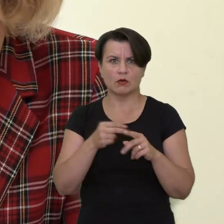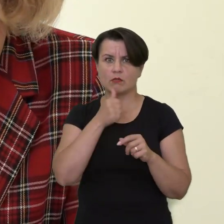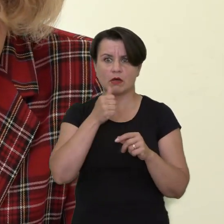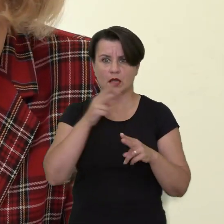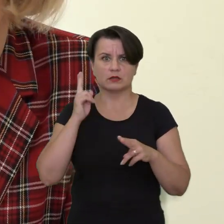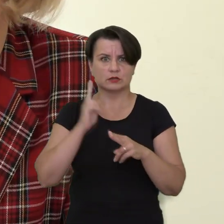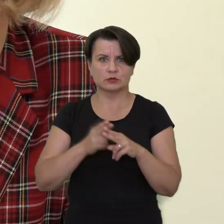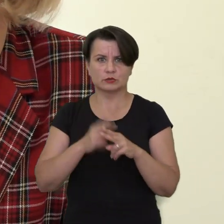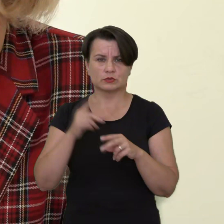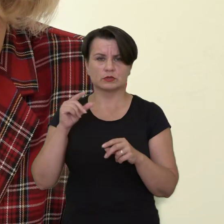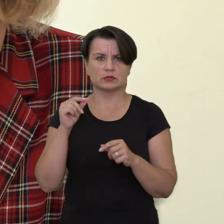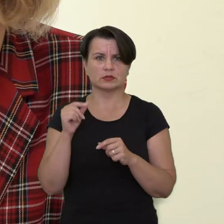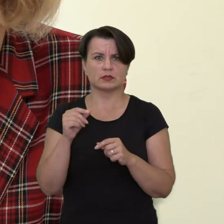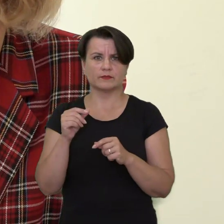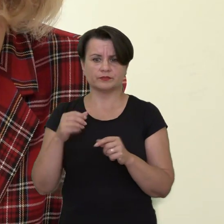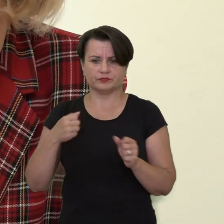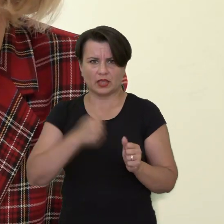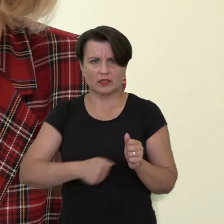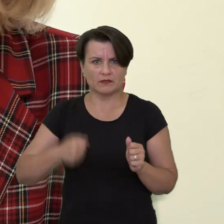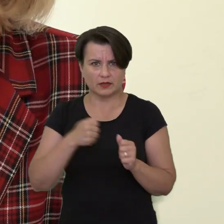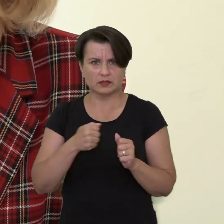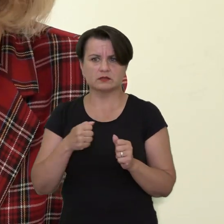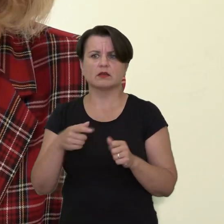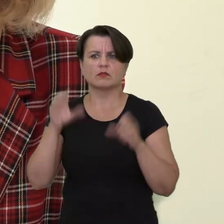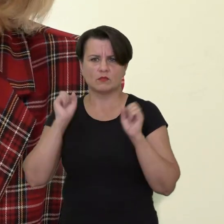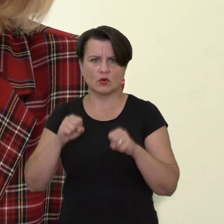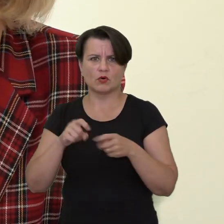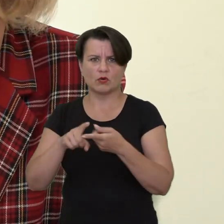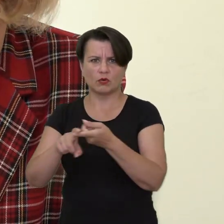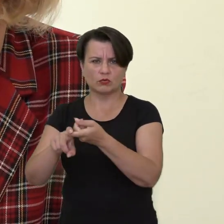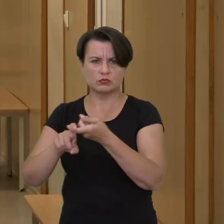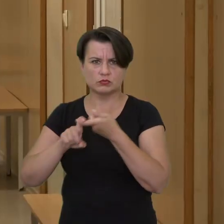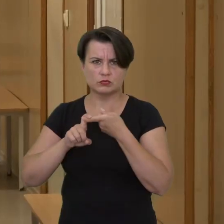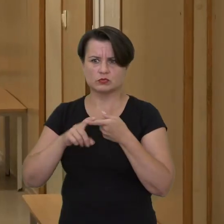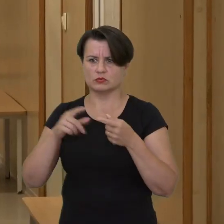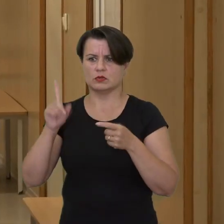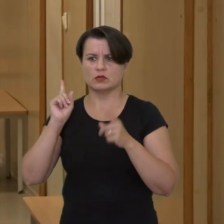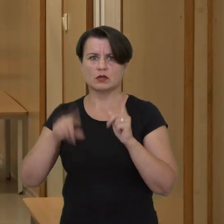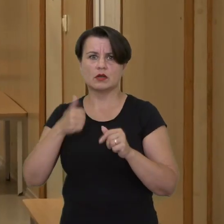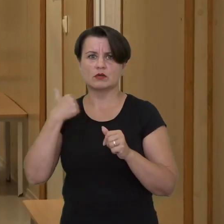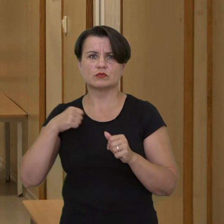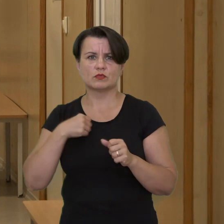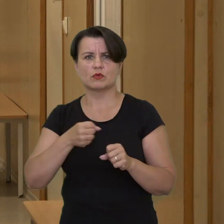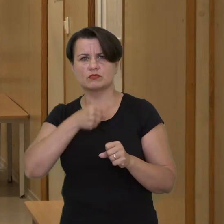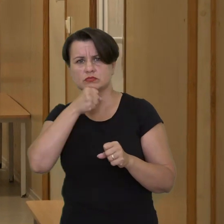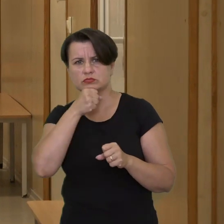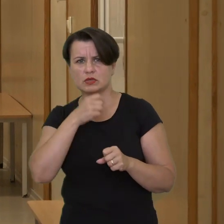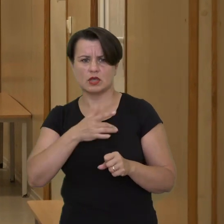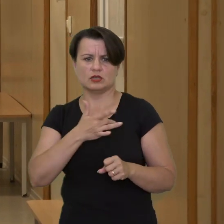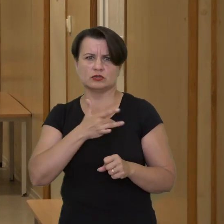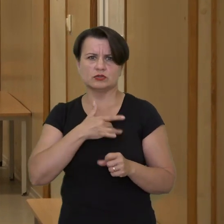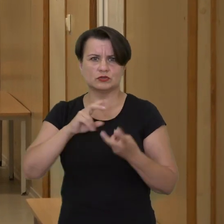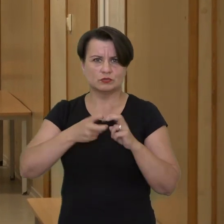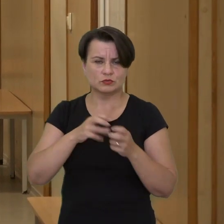susirgti pneumokokinę infekciją dažniausiai ir tampa mirties priežastimi, jeigu žmogus yra senyvo amžiaus, jisai